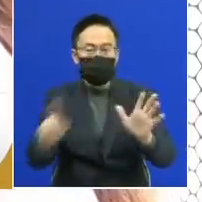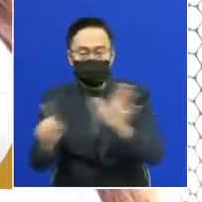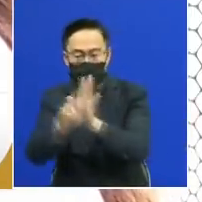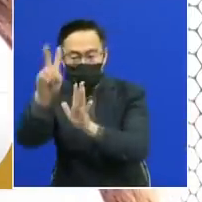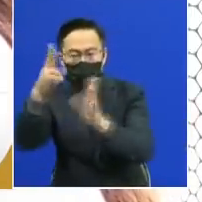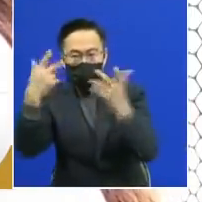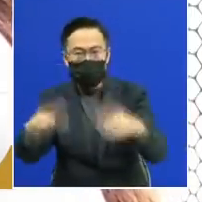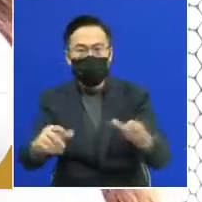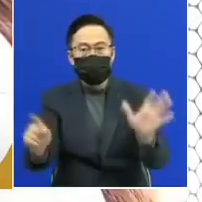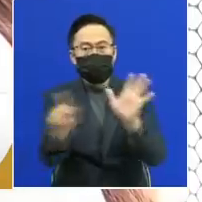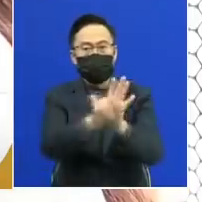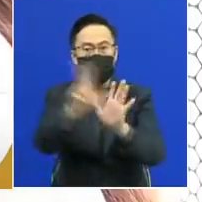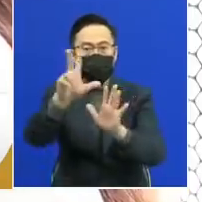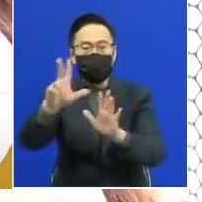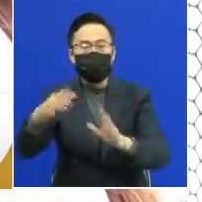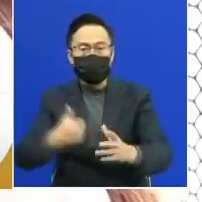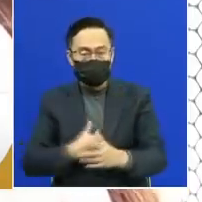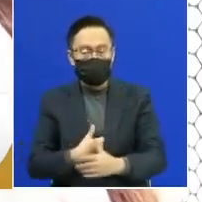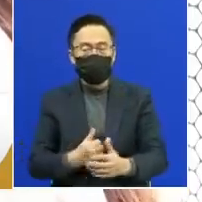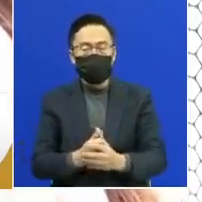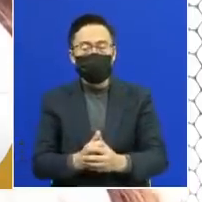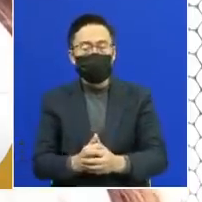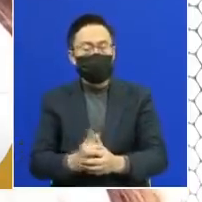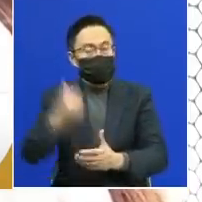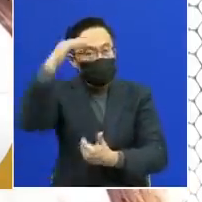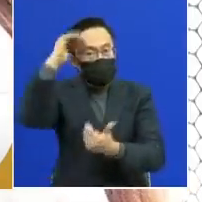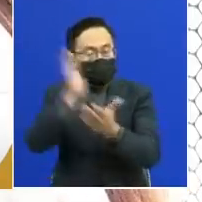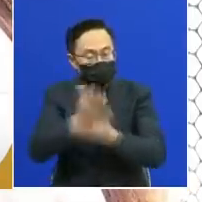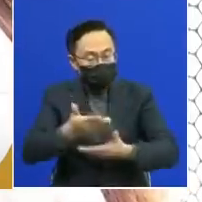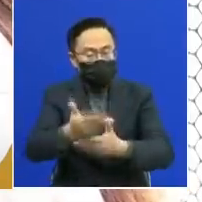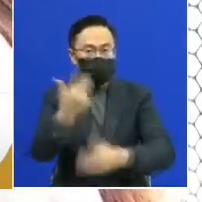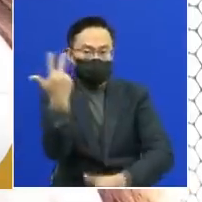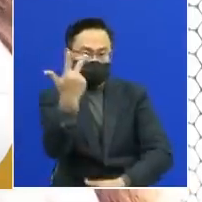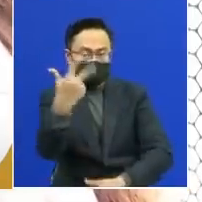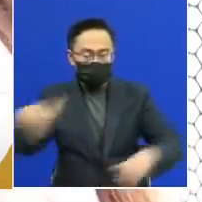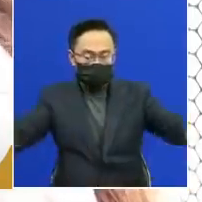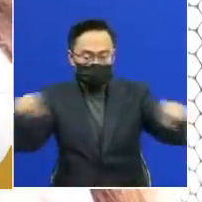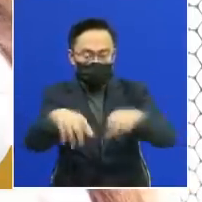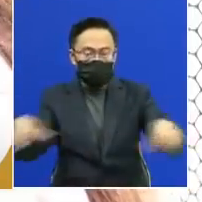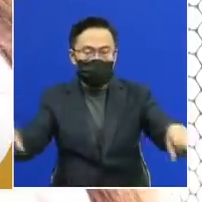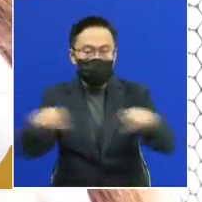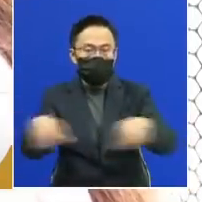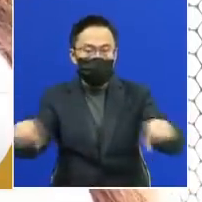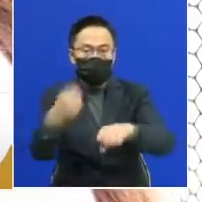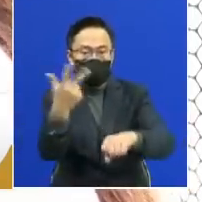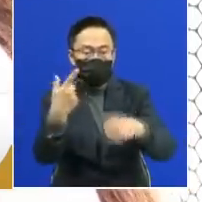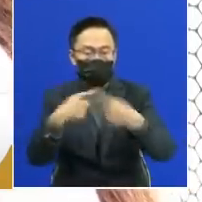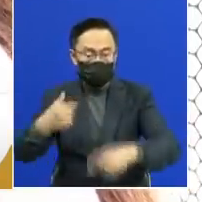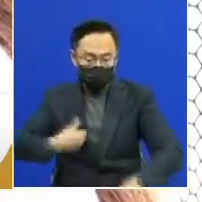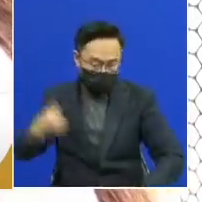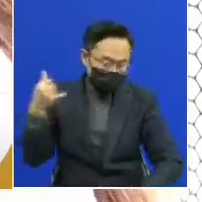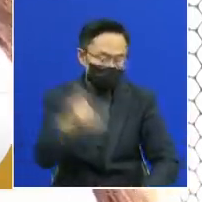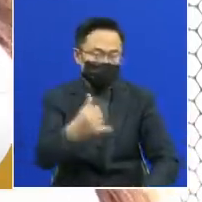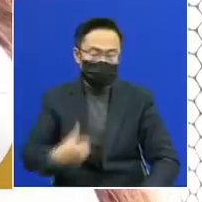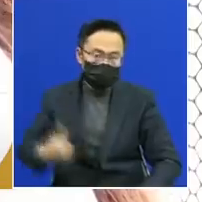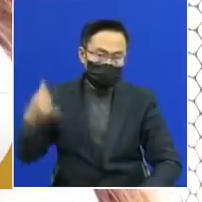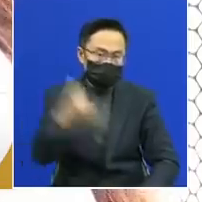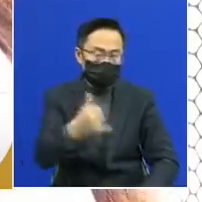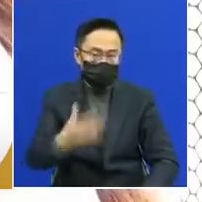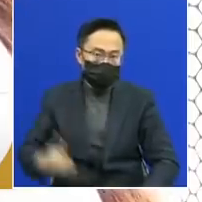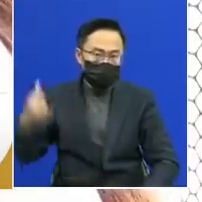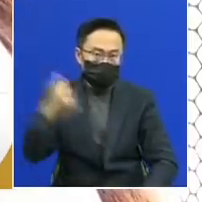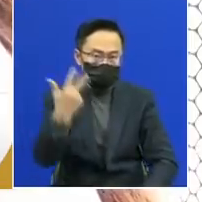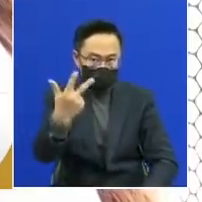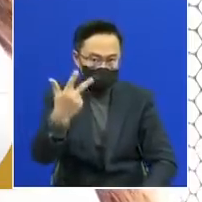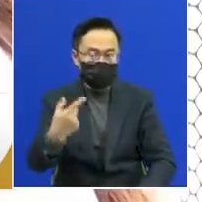พอครั้งที่สามคือเราไปเจรจาสามครั้งเขาไม่ไปเรามีรูปภาพนะคะยืนยันว่าเราไปทั้งสามครั้งน้องเขาก็ไม่ไปไม่เขา